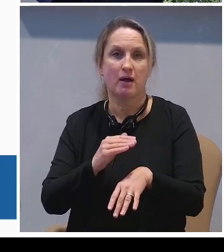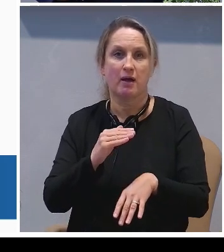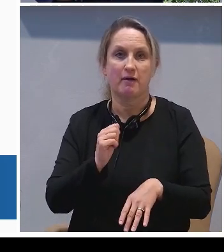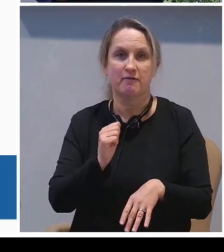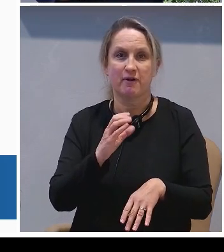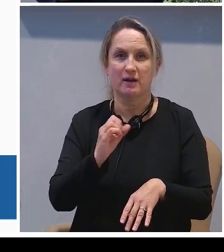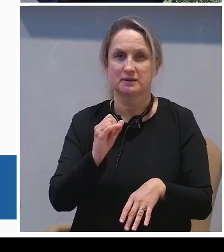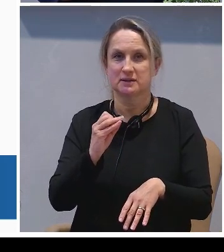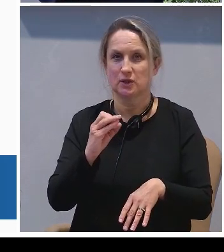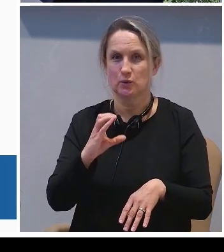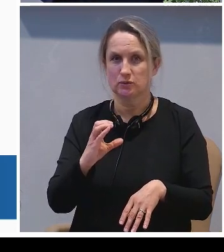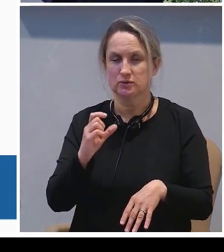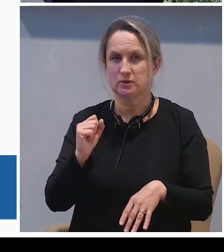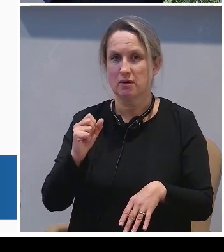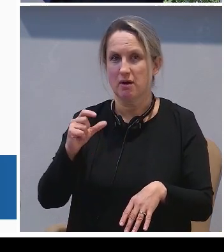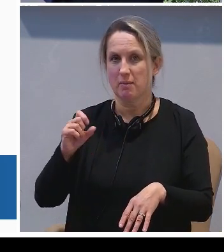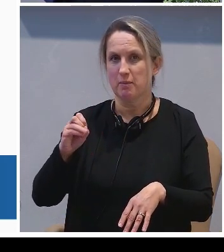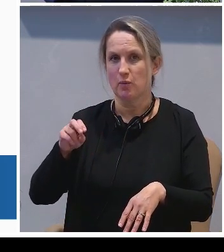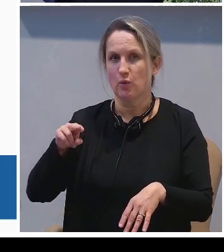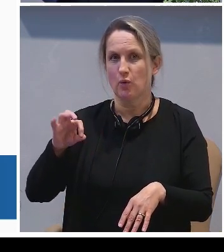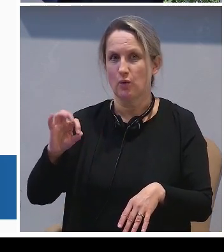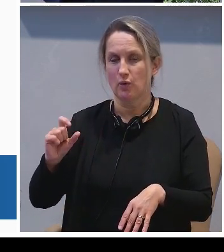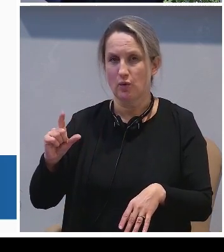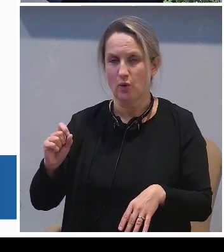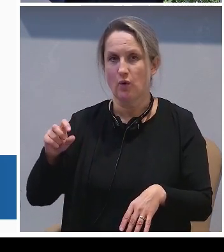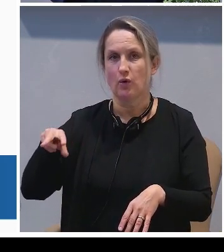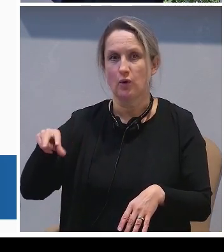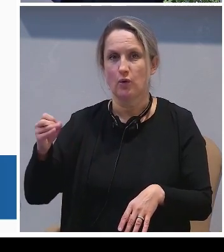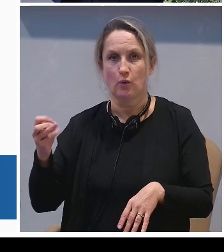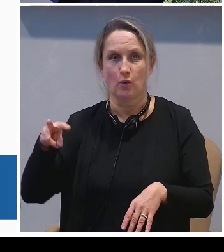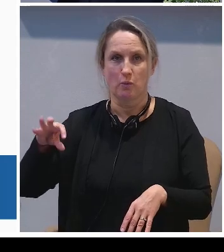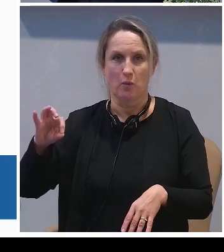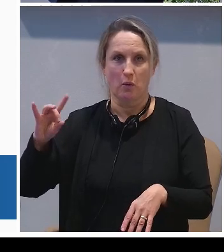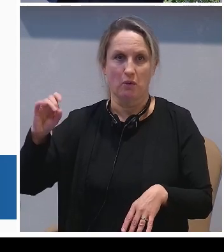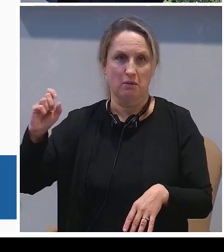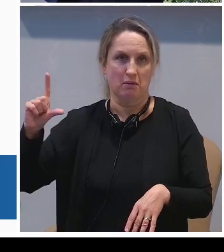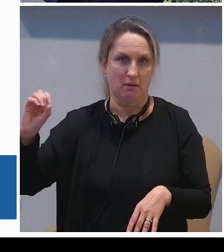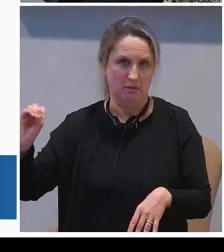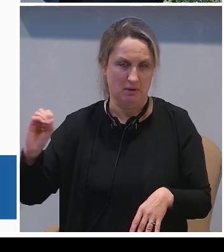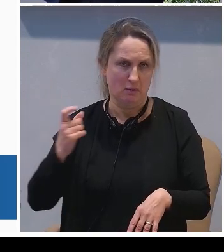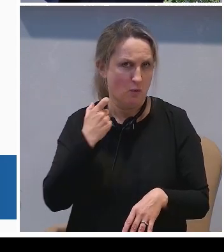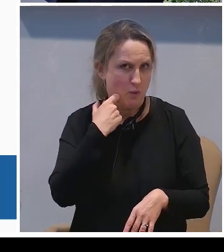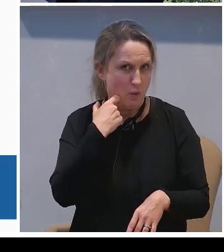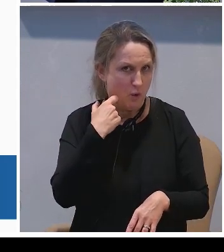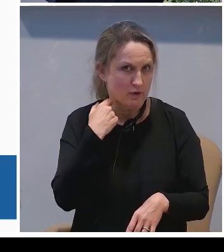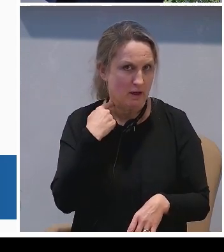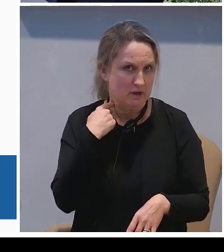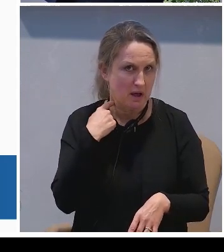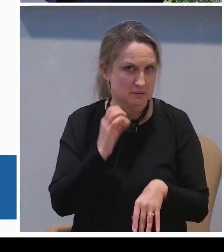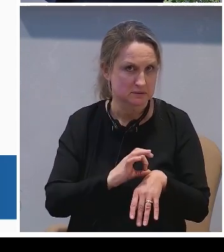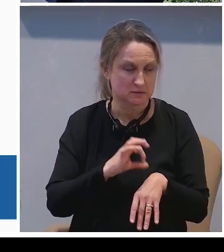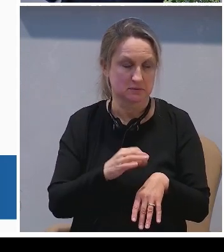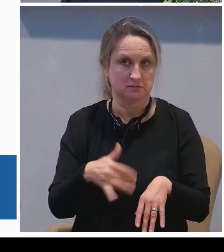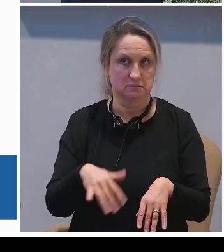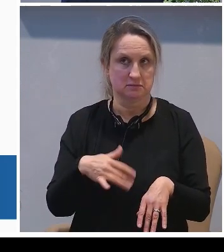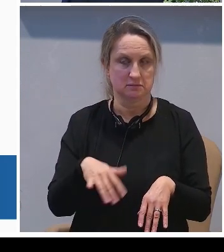currently facioscapulohumoraalne lihasdüstroofia accessible ehk is intended for FSD. facioscapular Ja see on humeral selline huvitav muscular lihashaigus, dystrophy. kus